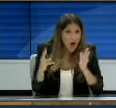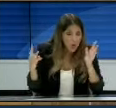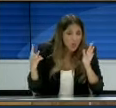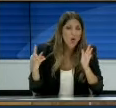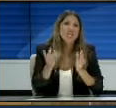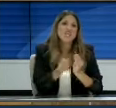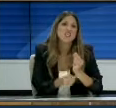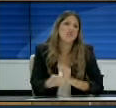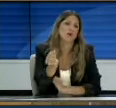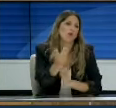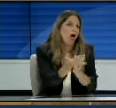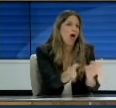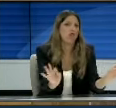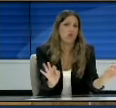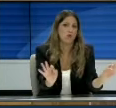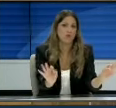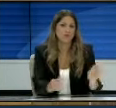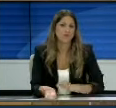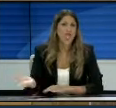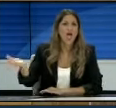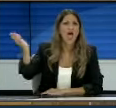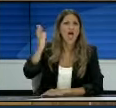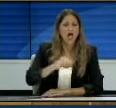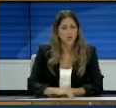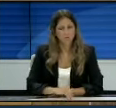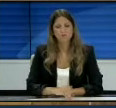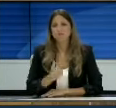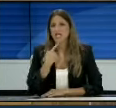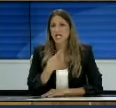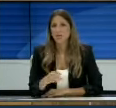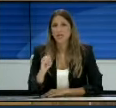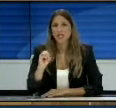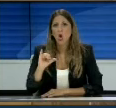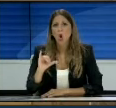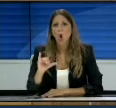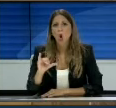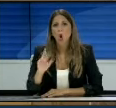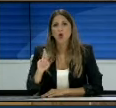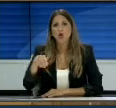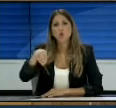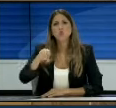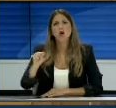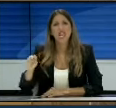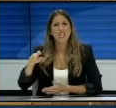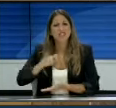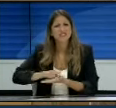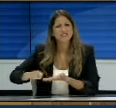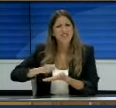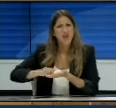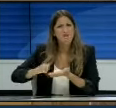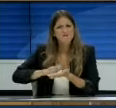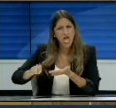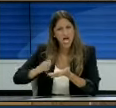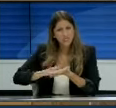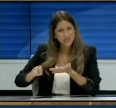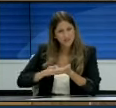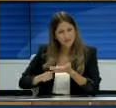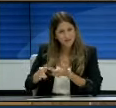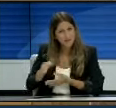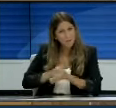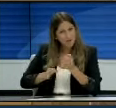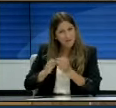Ενδιαφέρουσα επίσης και η αναφορά σας στον Όρουελ. Αλλά θέλω να σας θυμίσω ότι ο Όρουελ ήταν